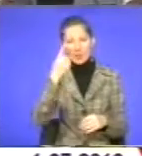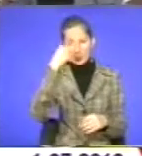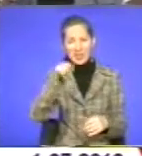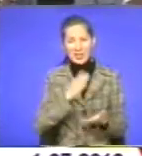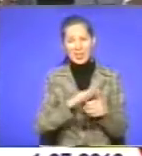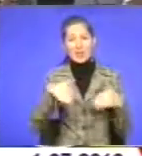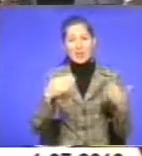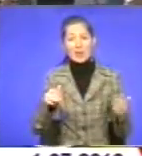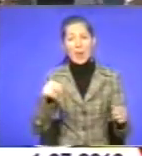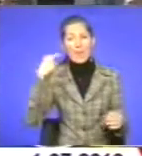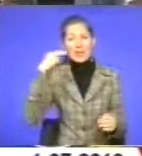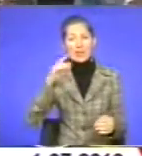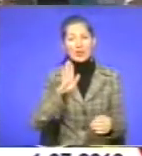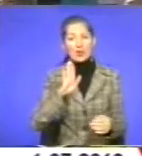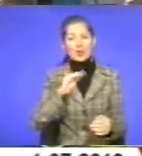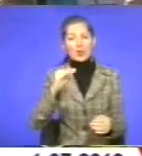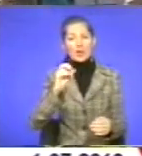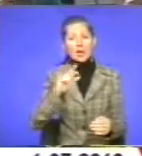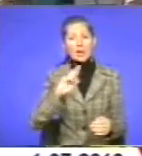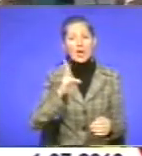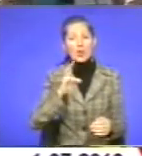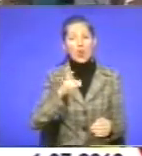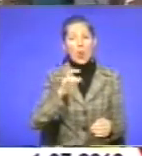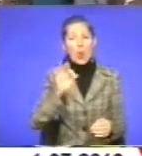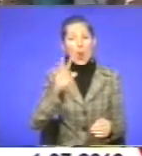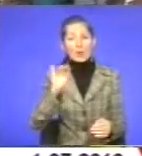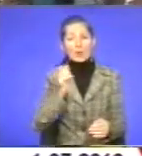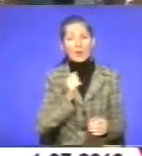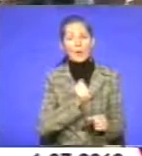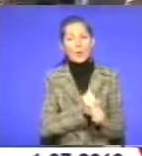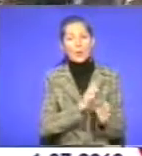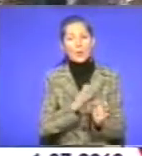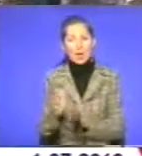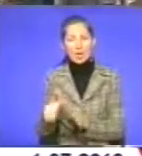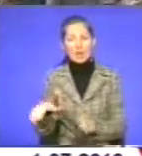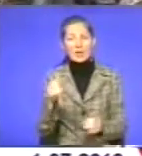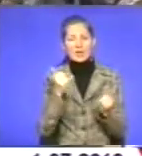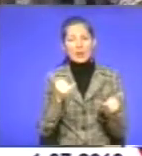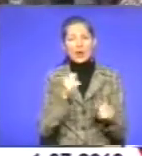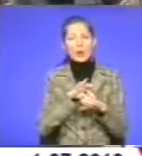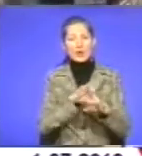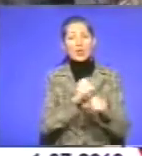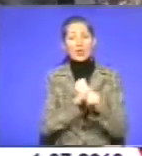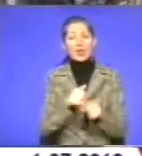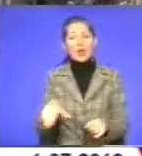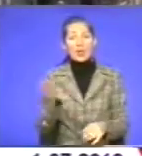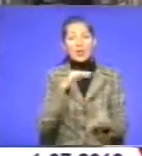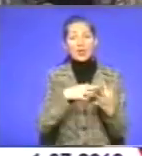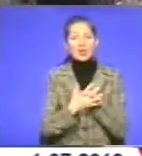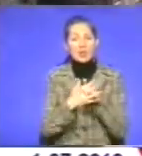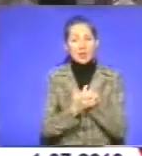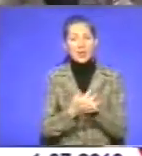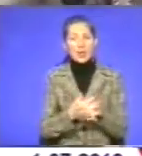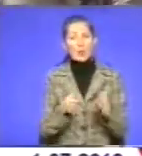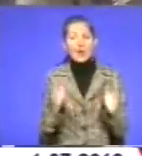Віктора Федоровича Януковича, в порядок. Я хочу сказати, що сьогодні проводиться робота всіх населених пунктів, і великих, і середніх, і малих.